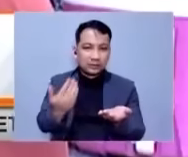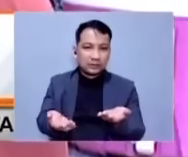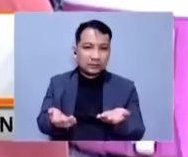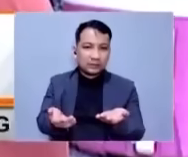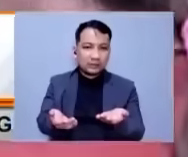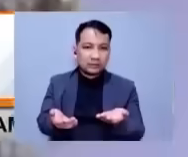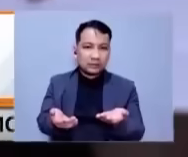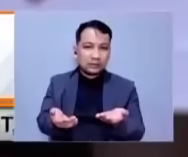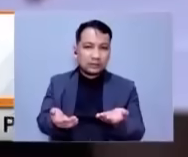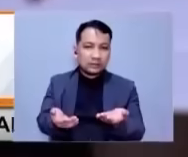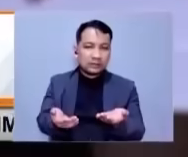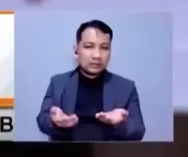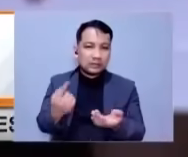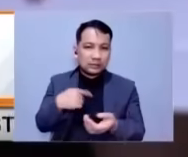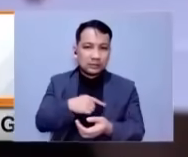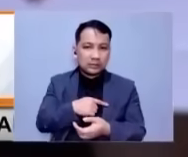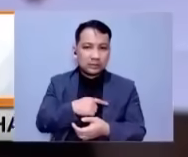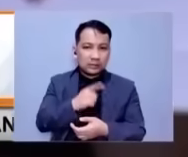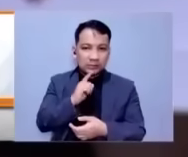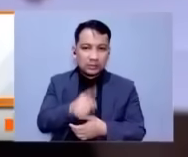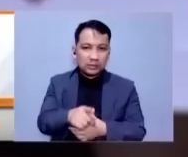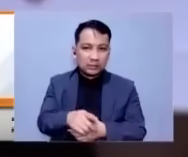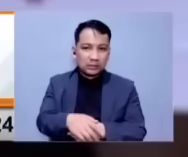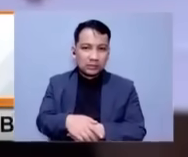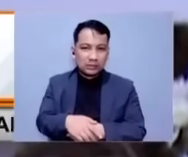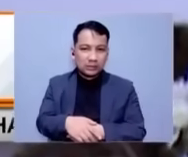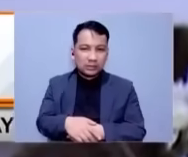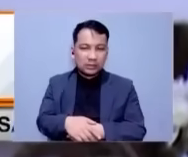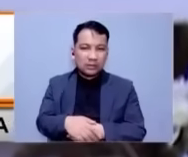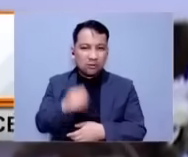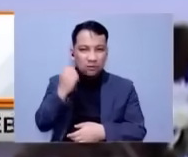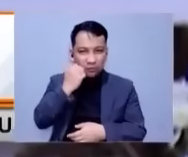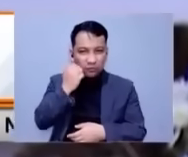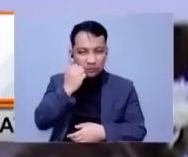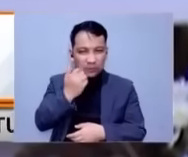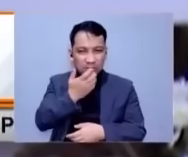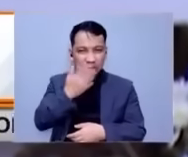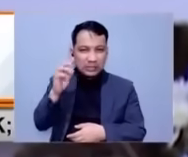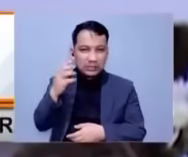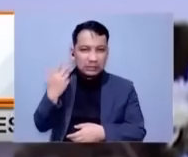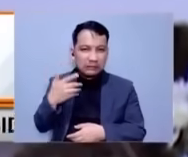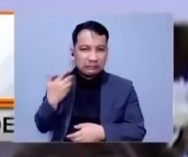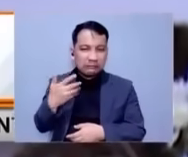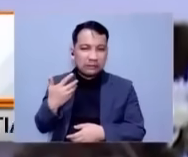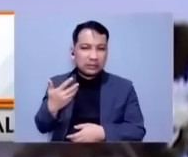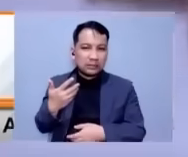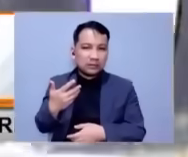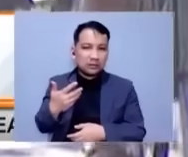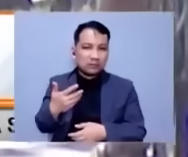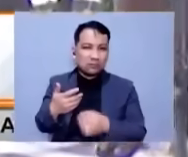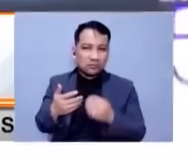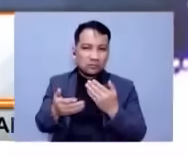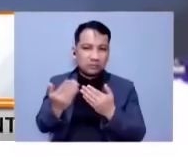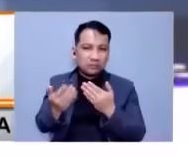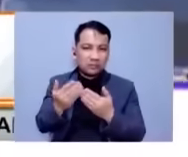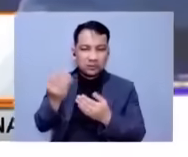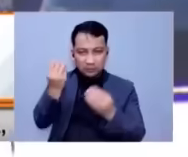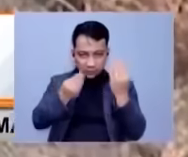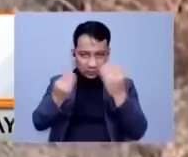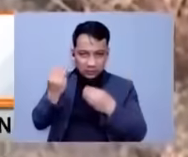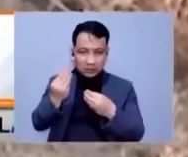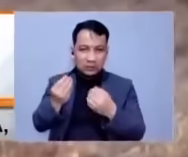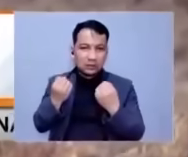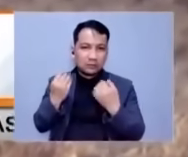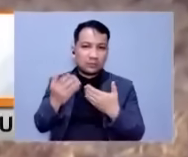ng buhay. Naiminaram siyang mainit, ganun. Yun, nagsasabi siya na malimit siya mahilo. Para hindi na dumami ang